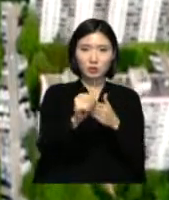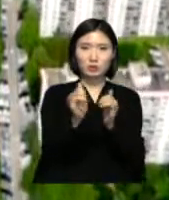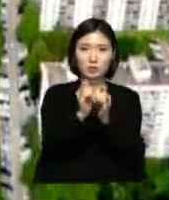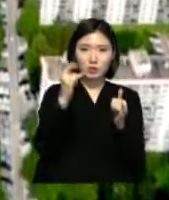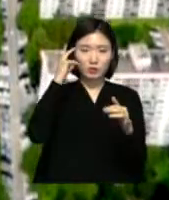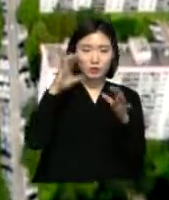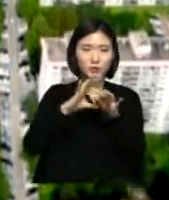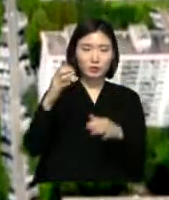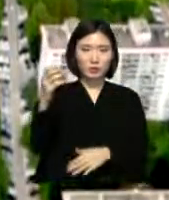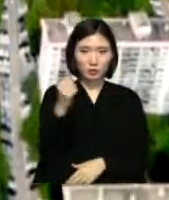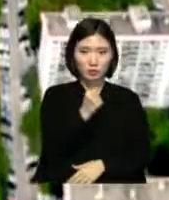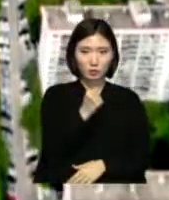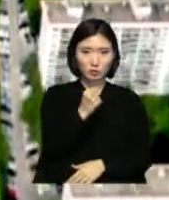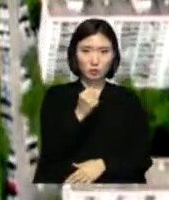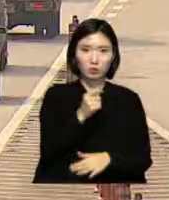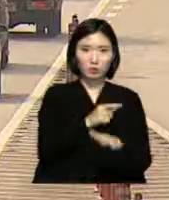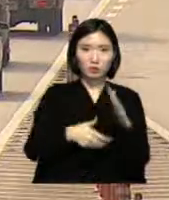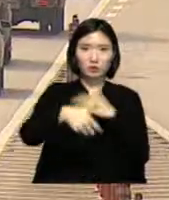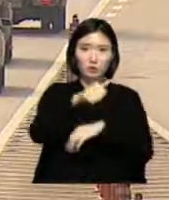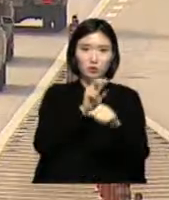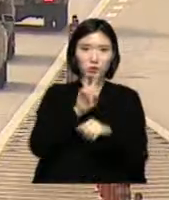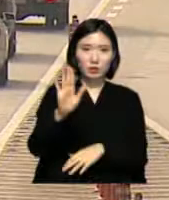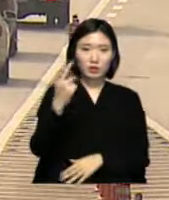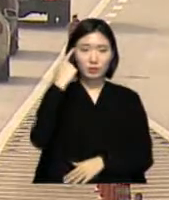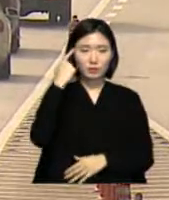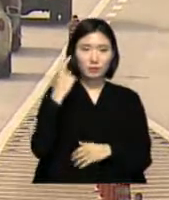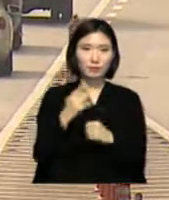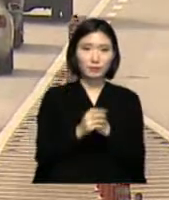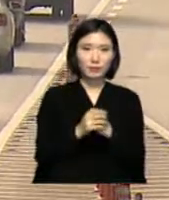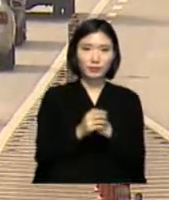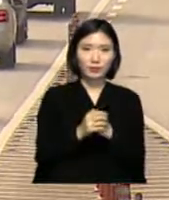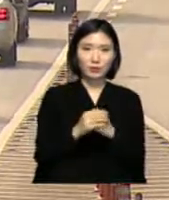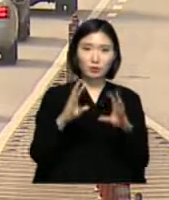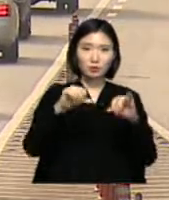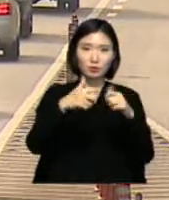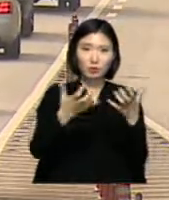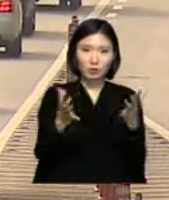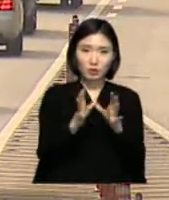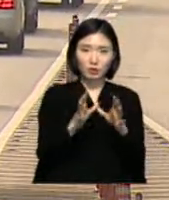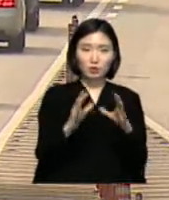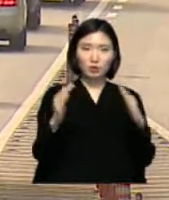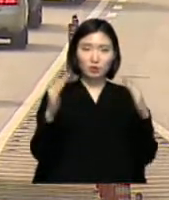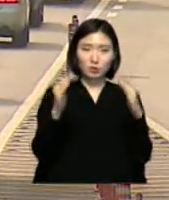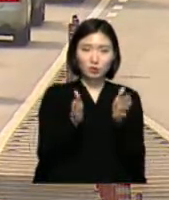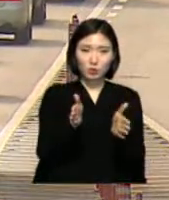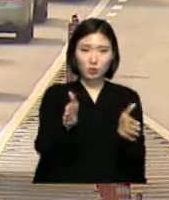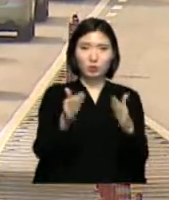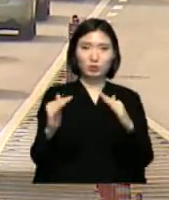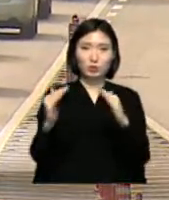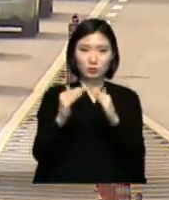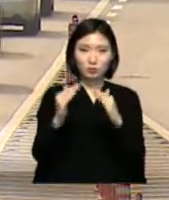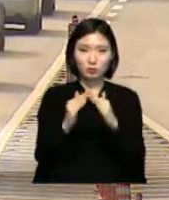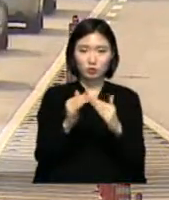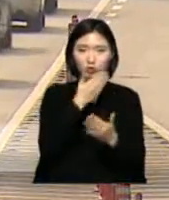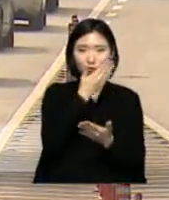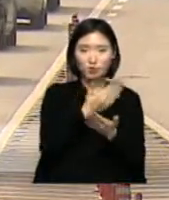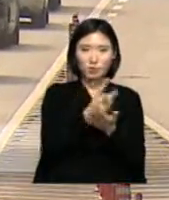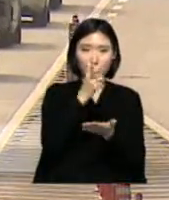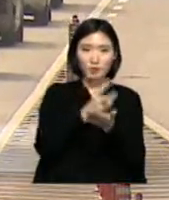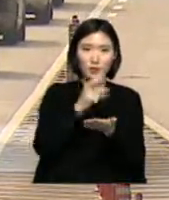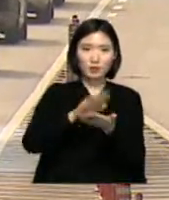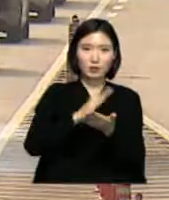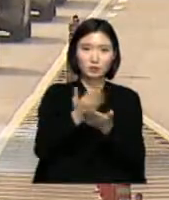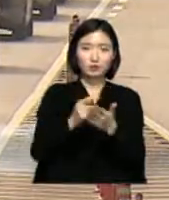깃발을 흔들면서 가야 된다고 생각합니다. 한편 최근 국토부가 도로와 건물의 입체 개발을 주요 내용으로 하는 도로법